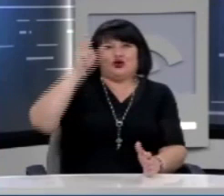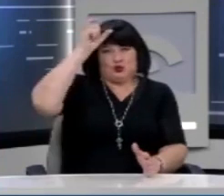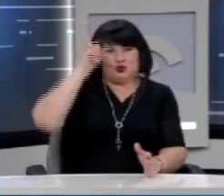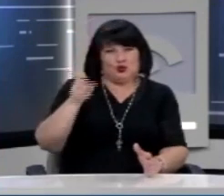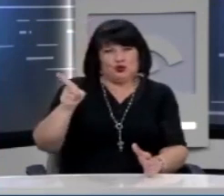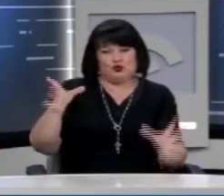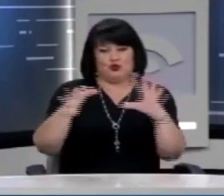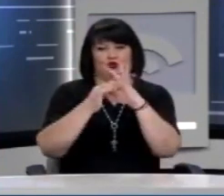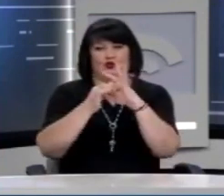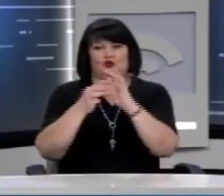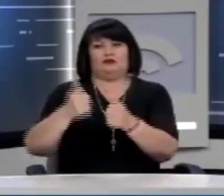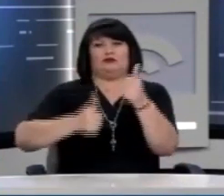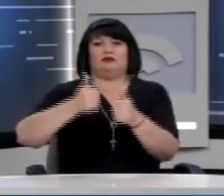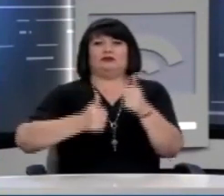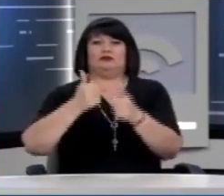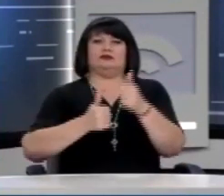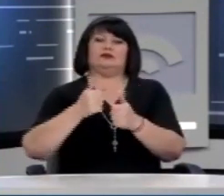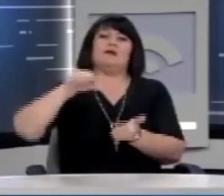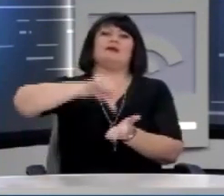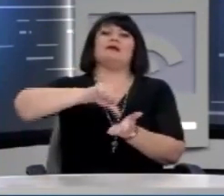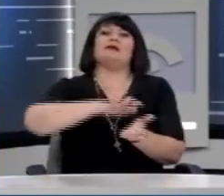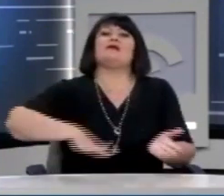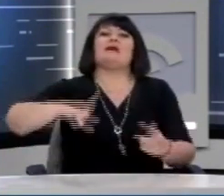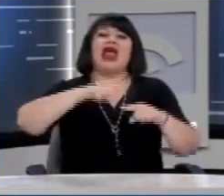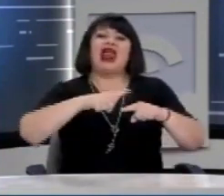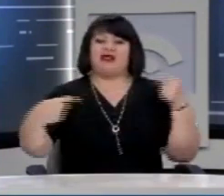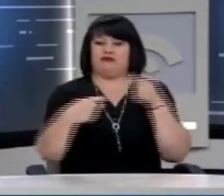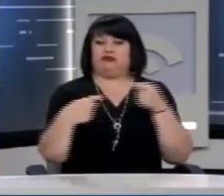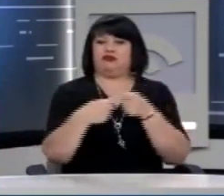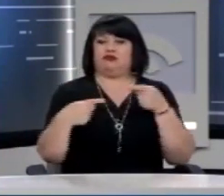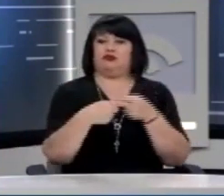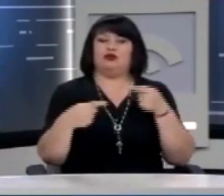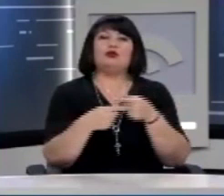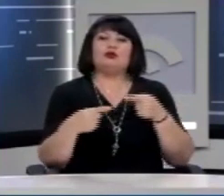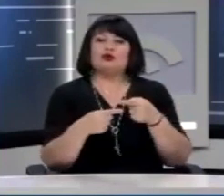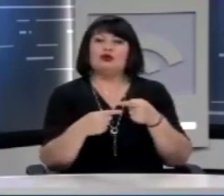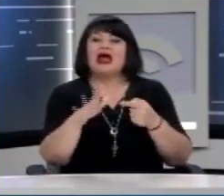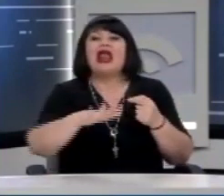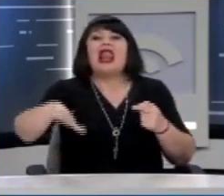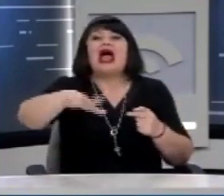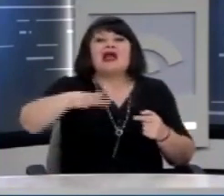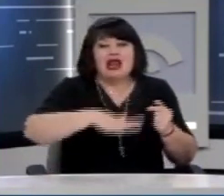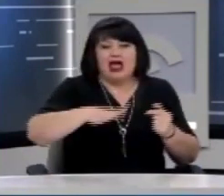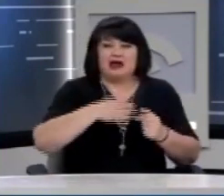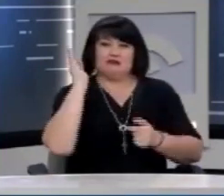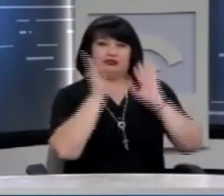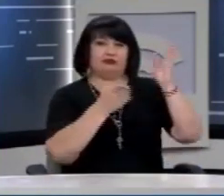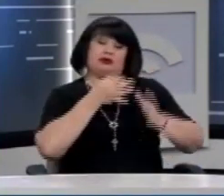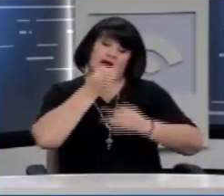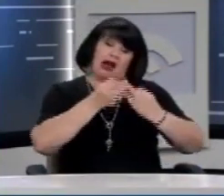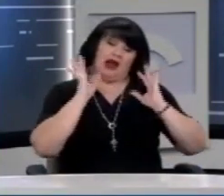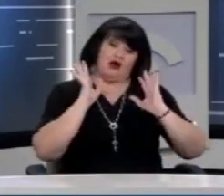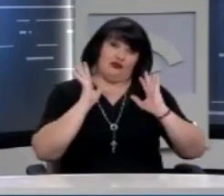είναι σε συνεργασία και ανταγωνισμό με την αστική τάξη της Ελλάδας κατά των λαών και των δύο χωρών, για να